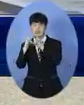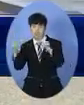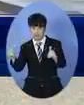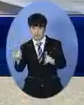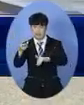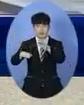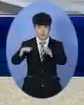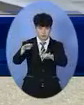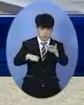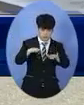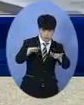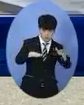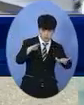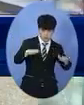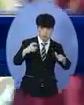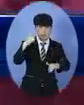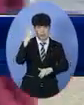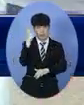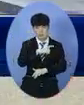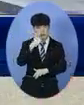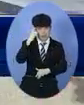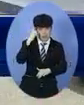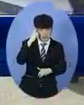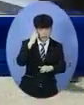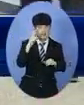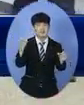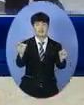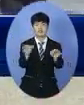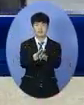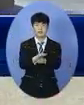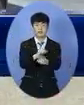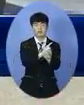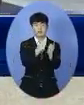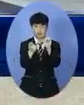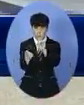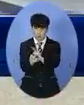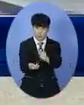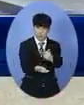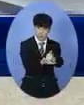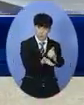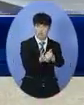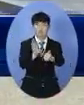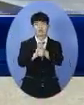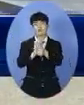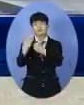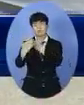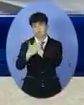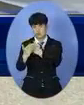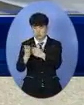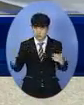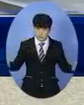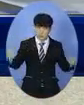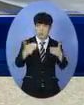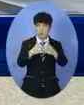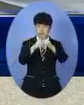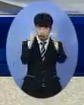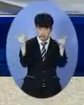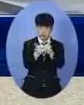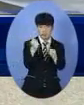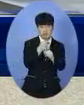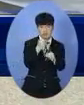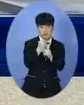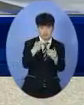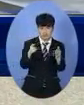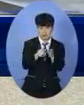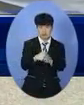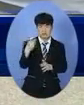국적, 인종, 문화의 차이에 따른 차별과 편견을 해소하고 서로 다른 문화를 존중하고 포용하는 사회